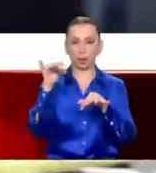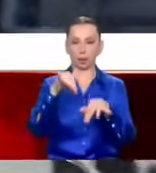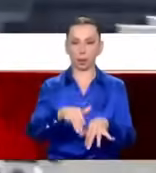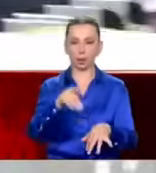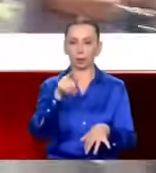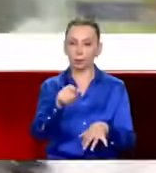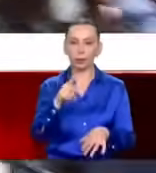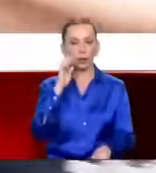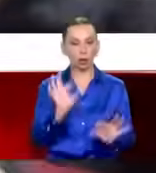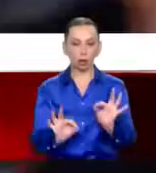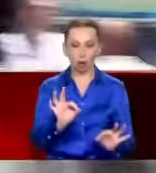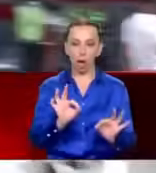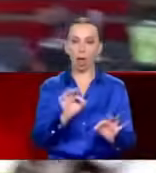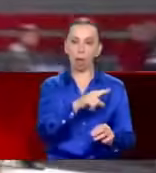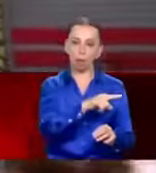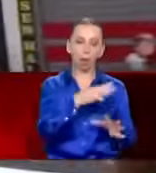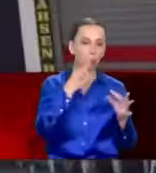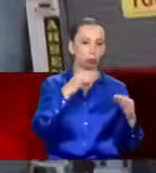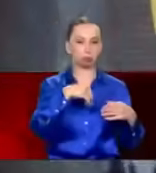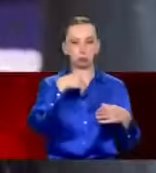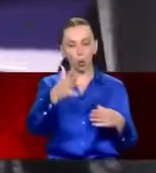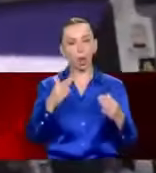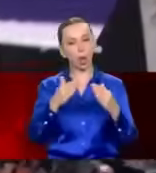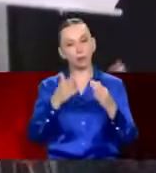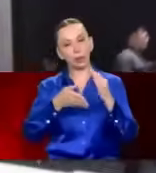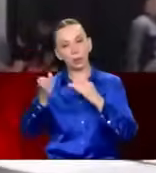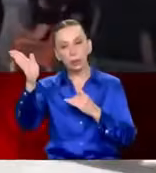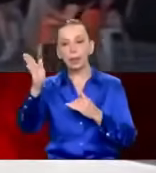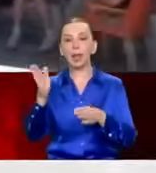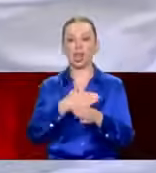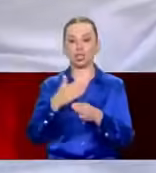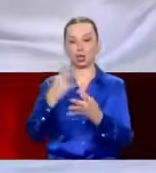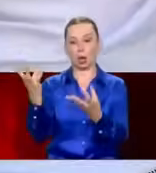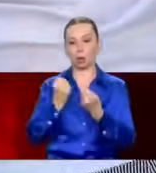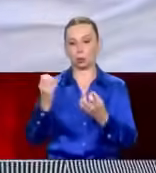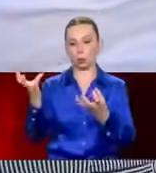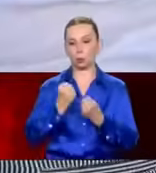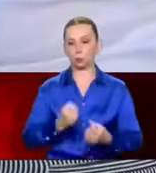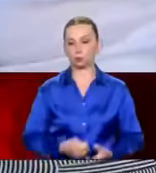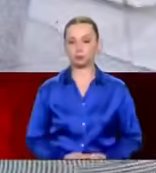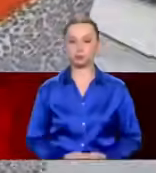Gerekli tespitler yapıldıktan sonra dairelerine çıkıp içerideki eşyalarını alıyorlar.